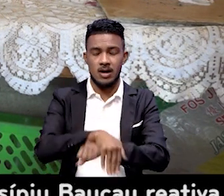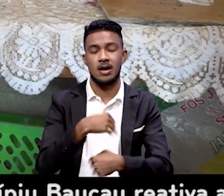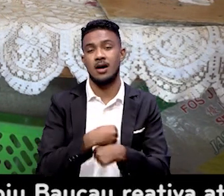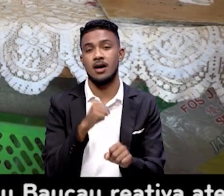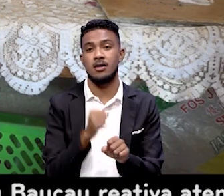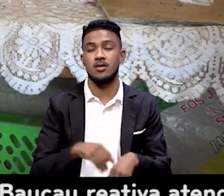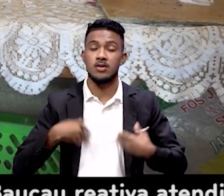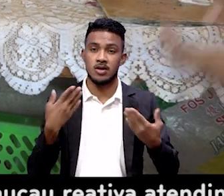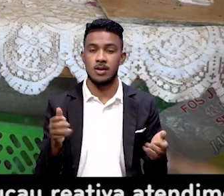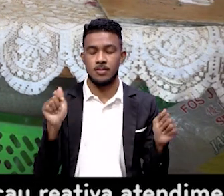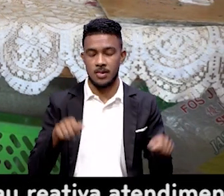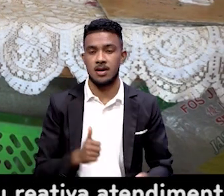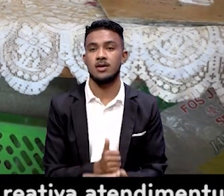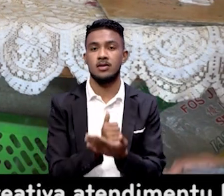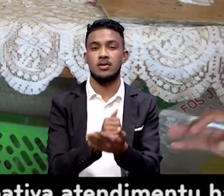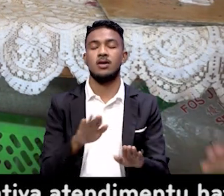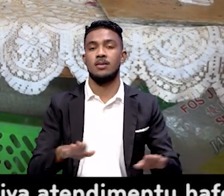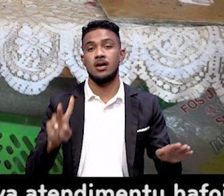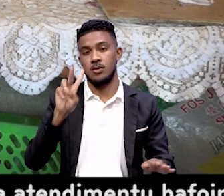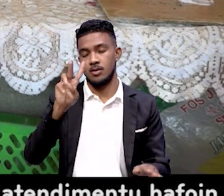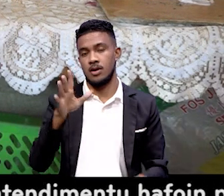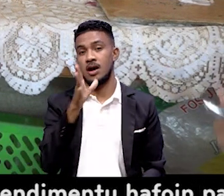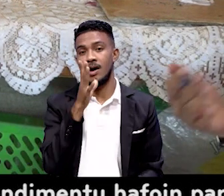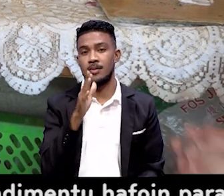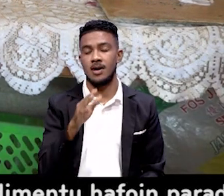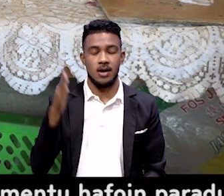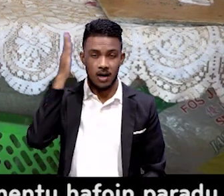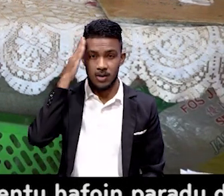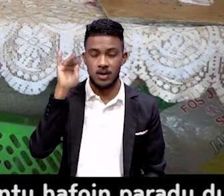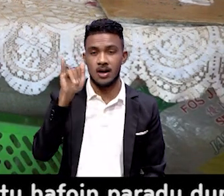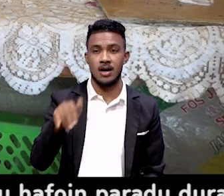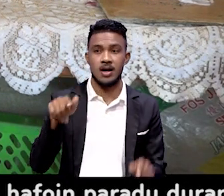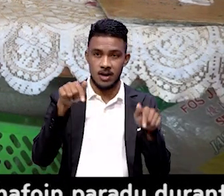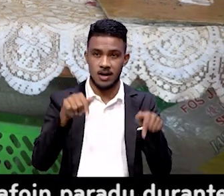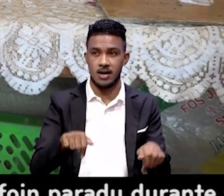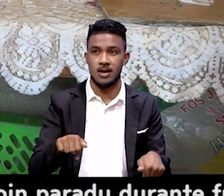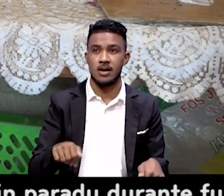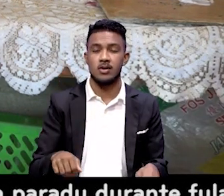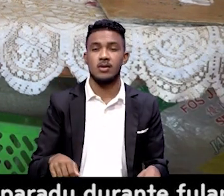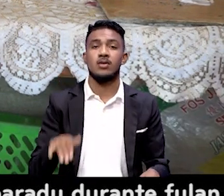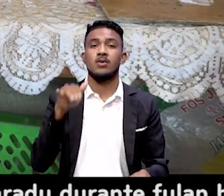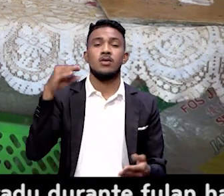perlu difokusin aja. Ama hanoi datu hela ini nene tu bang hira.